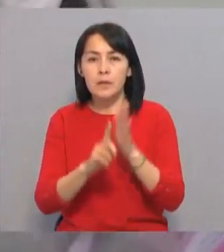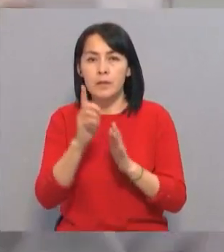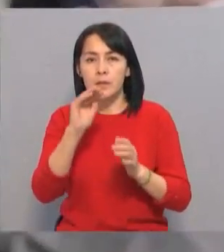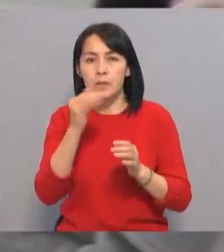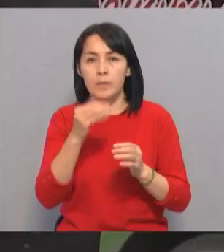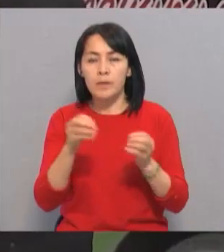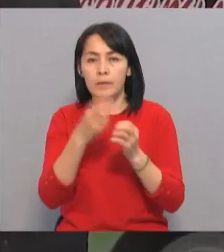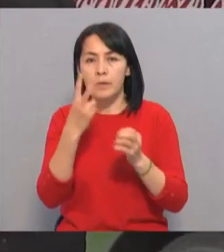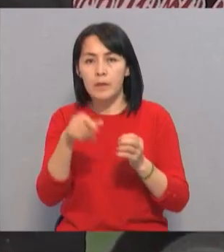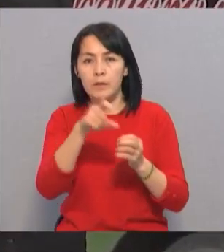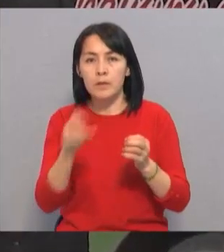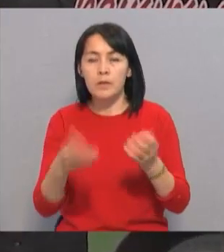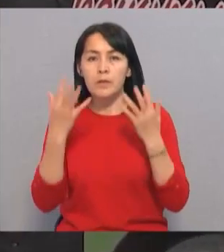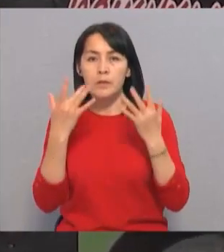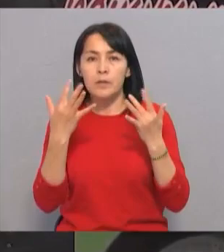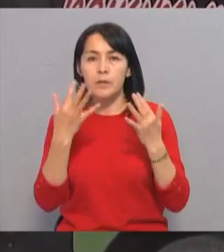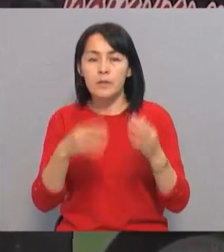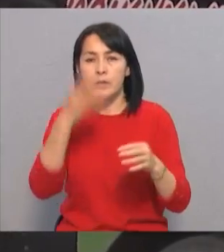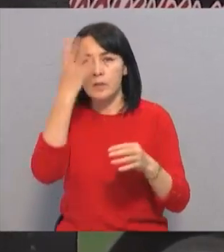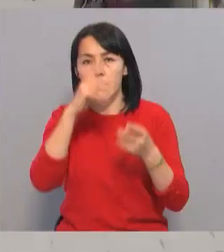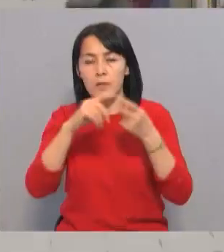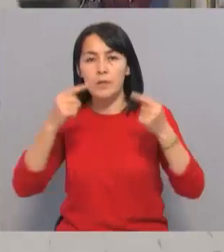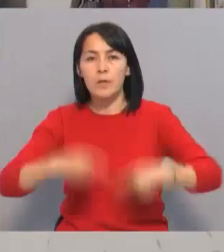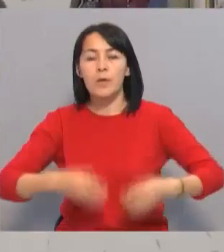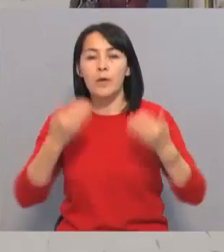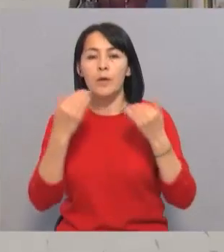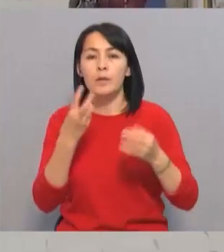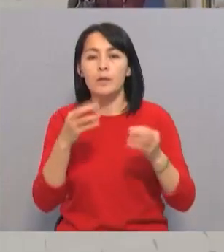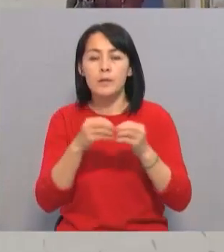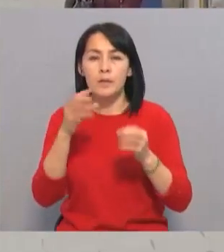февраля 12. Число заболевших корью снизилось в 1,3 раза.